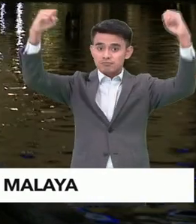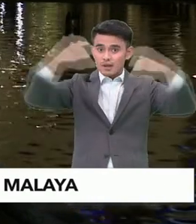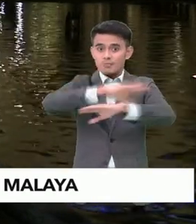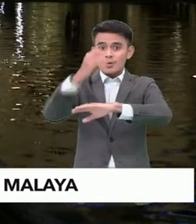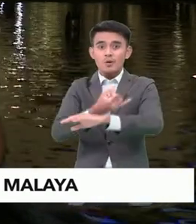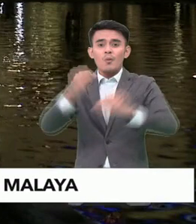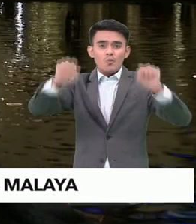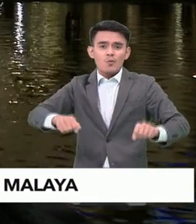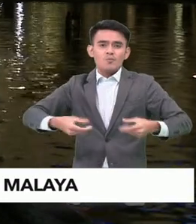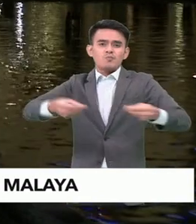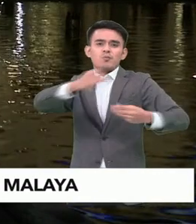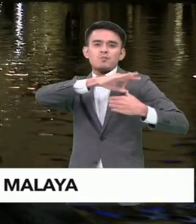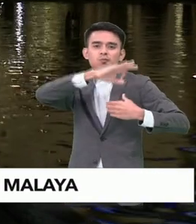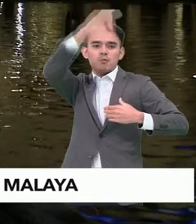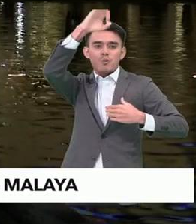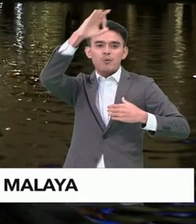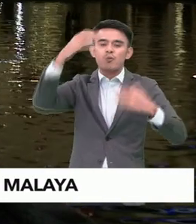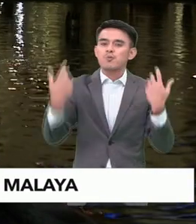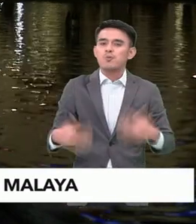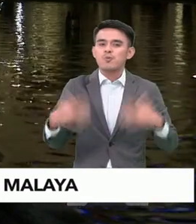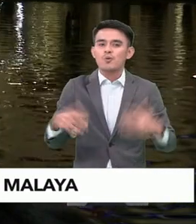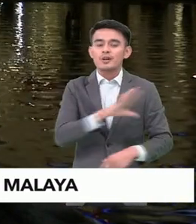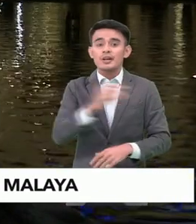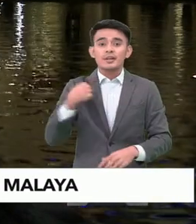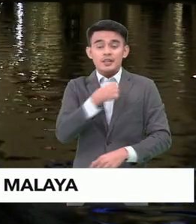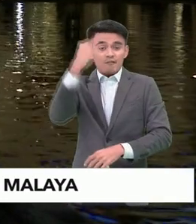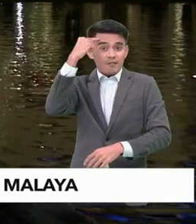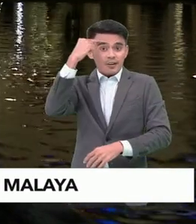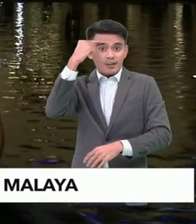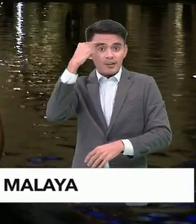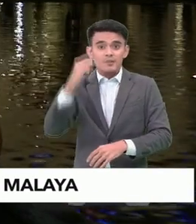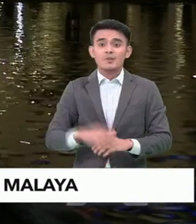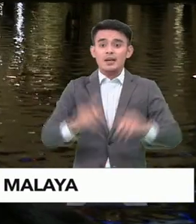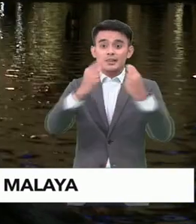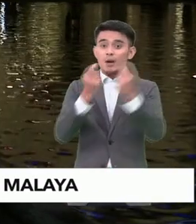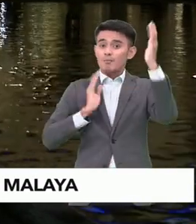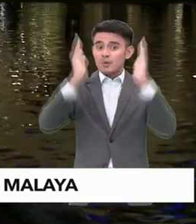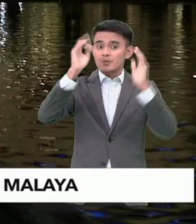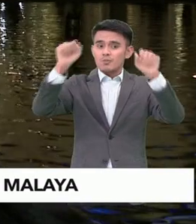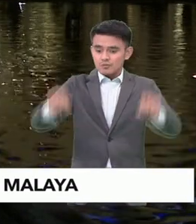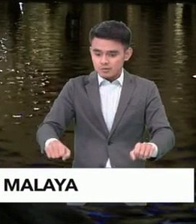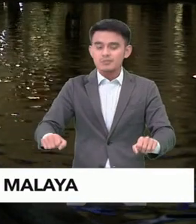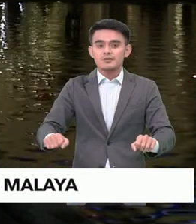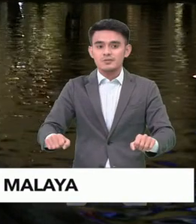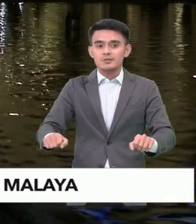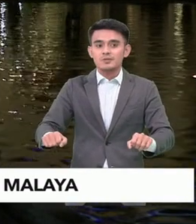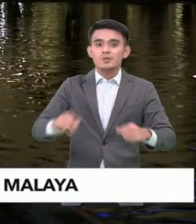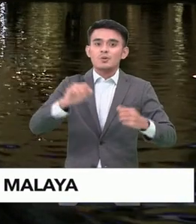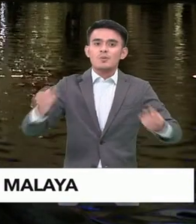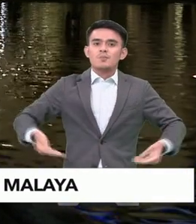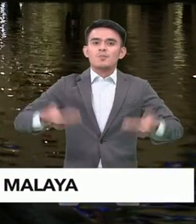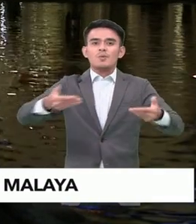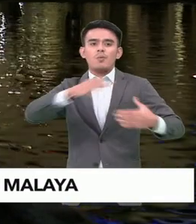semangat yang luar biasa sudah tentu kita menjangkaukan anak-anak buah Kim panggung ini akan membawa satu semangat